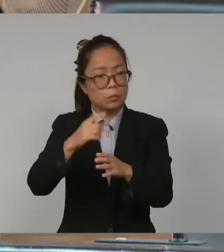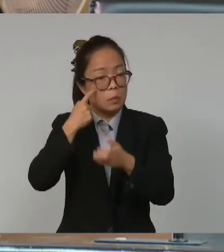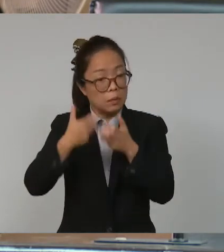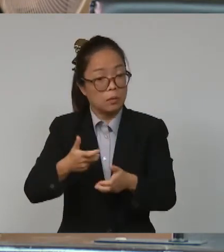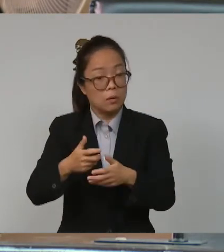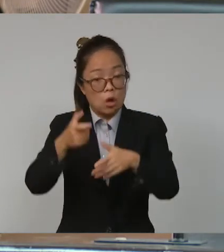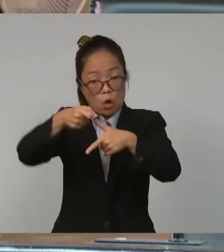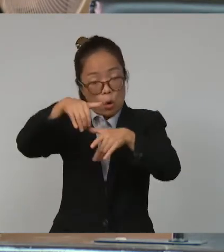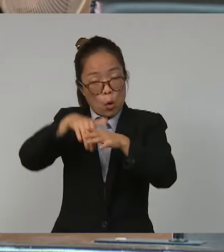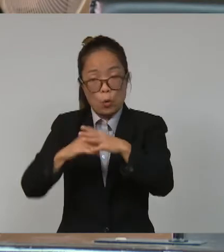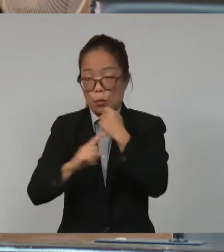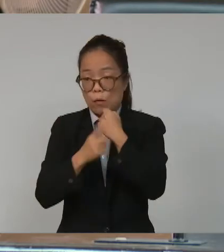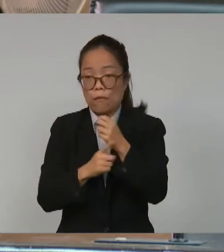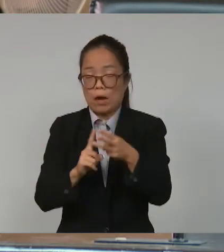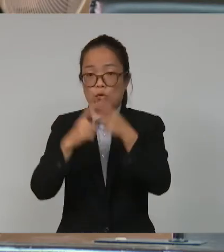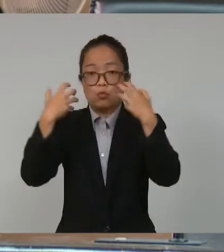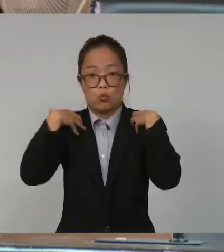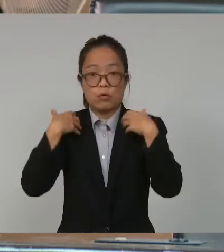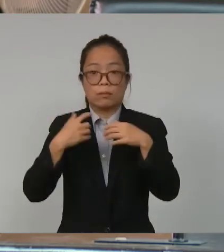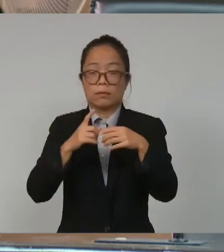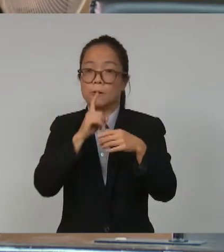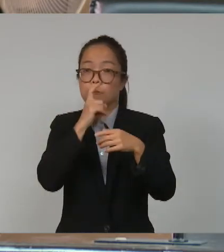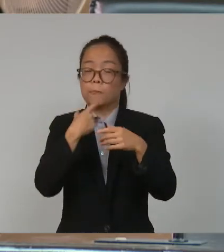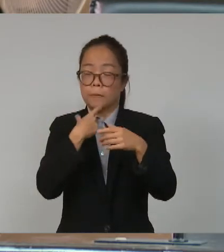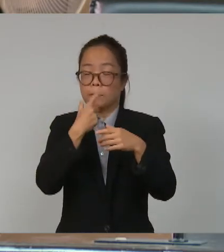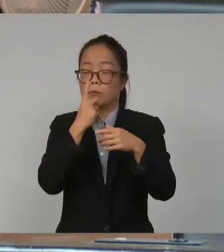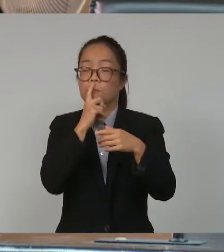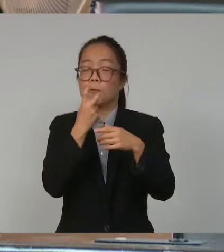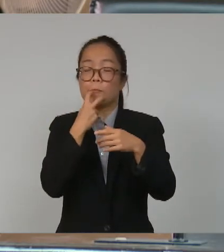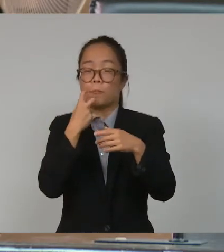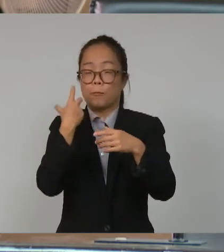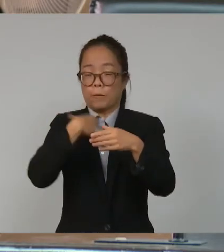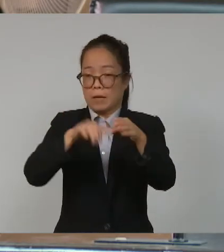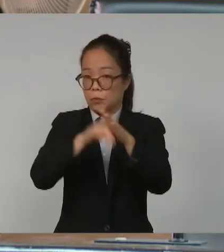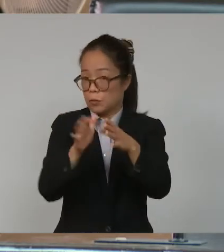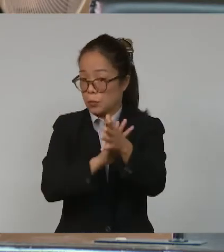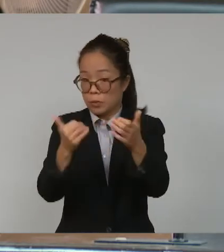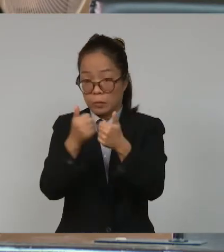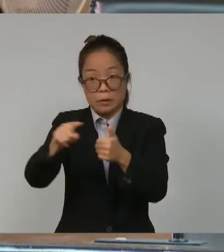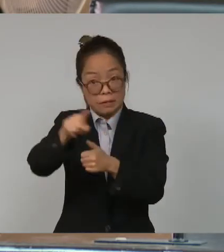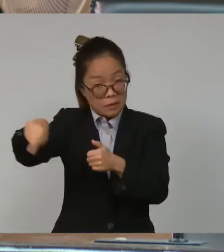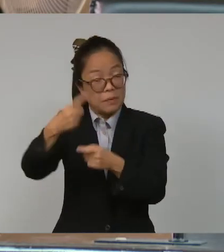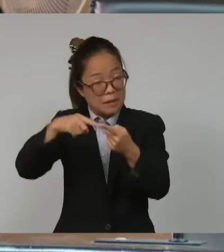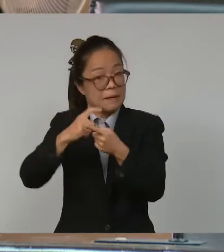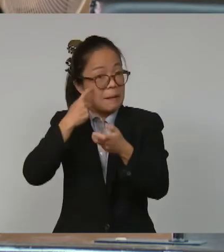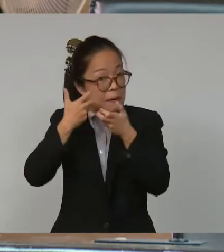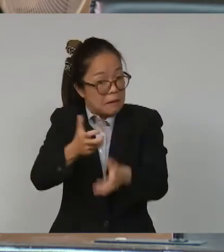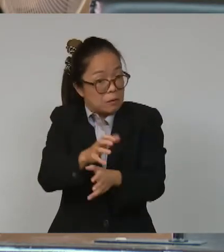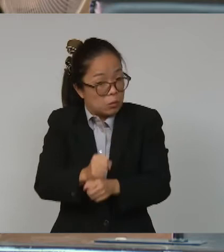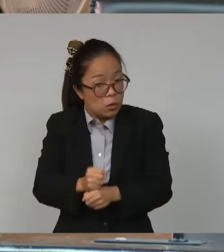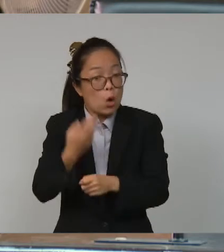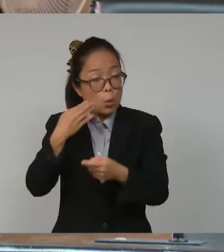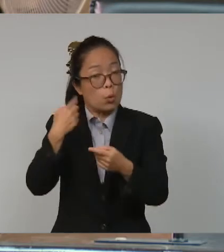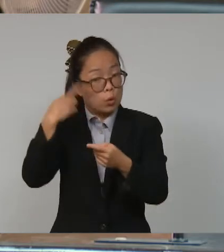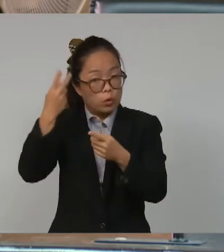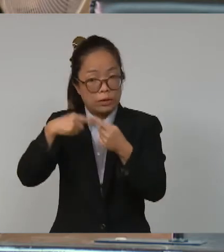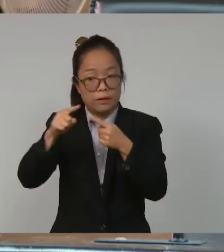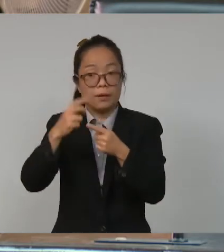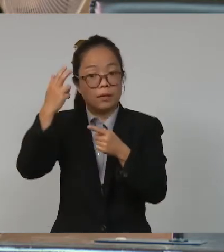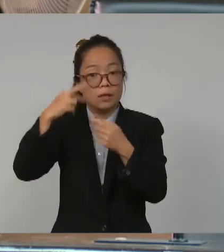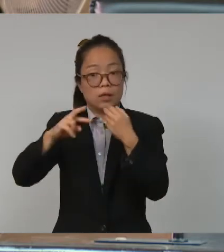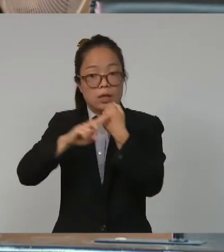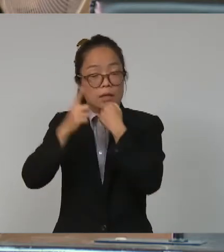投法的主管机关的中选会啊，事实上应该要非常慎重的，如果觉得应该排除呢，那就